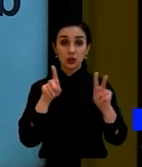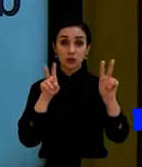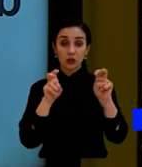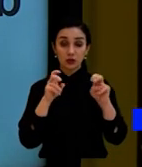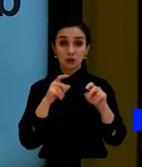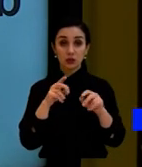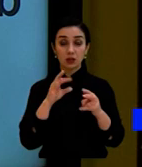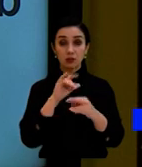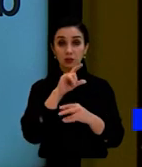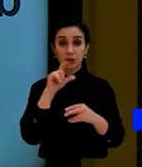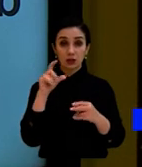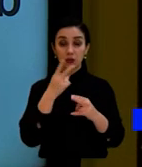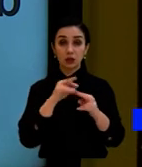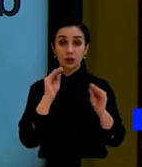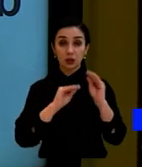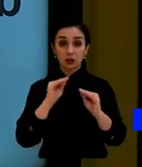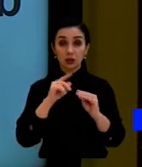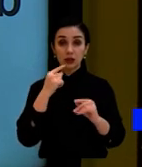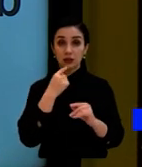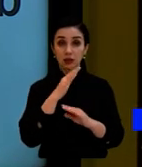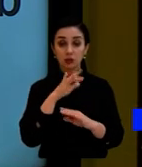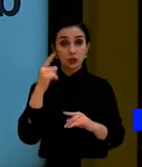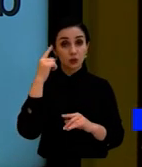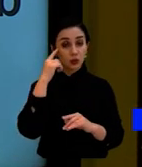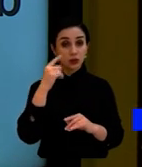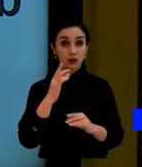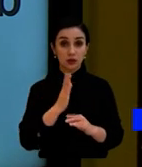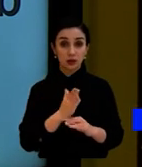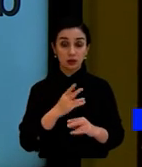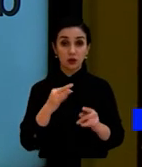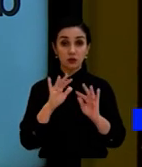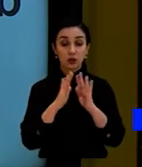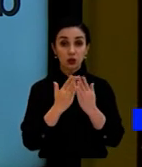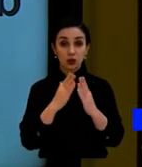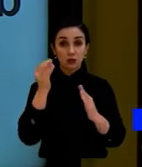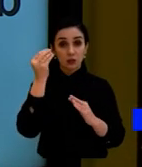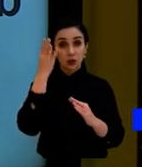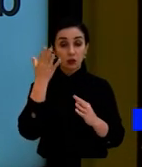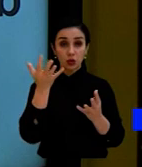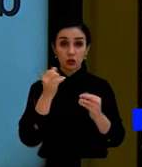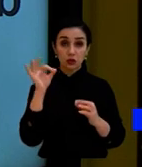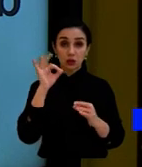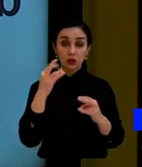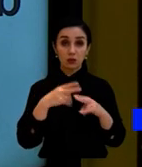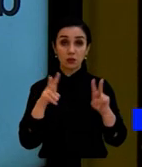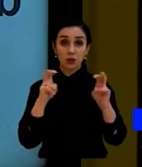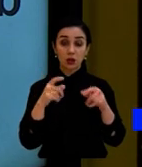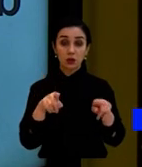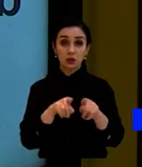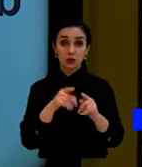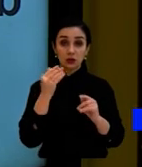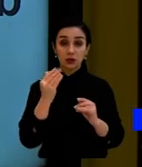mavzuda matn yaratishda qiynalmagansiz deb umid qilaman. Kitob bilim olish haqidagi maqollardan